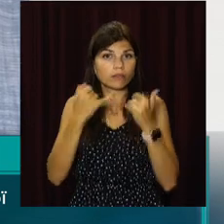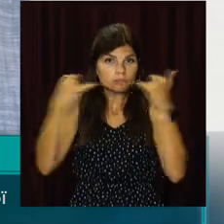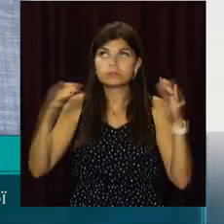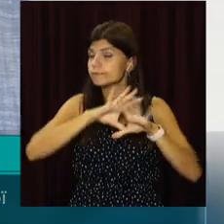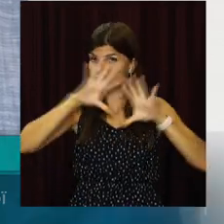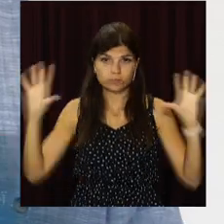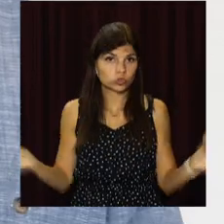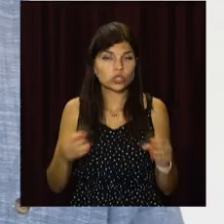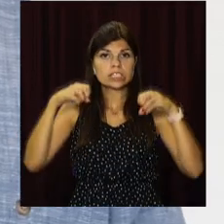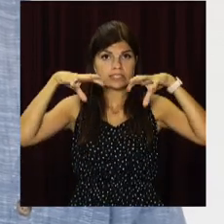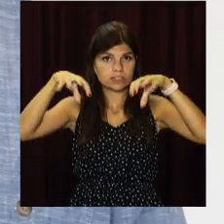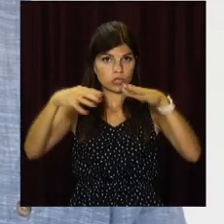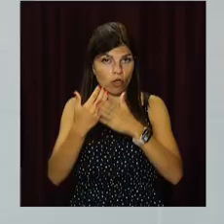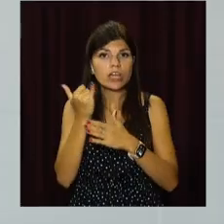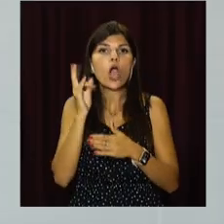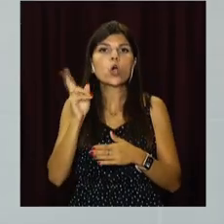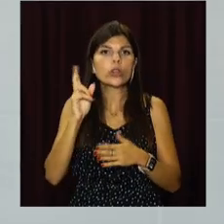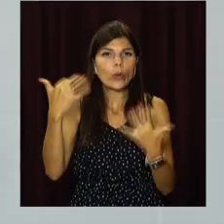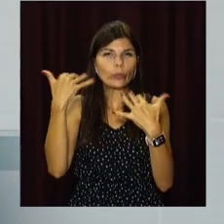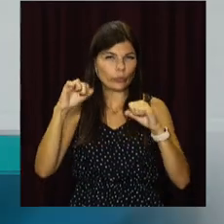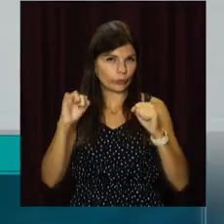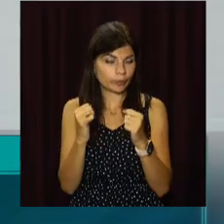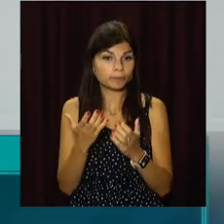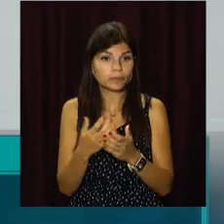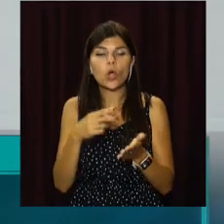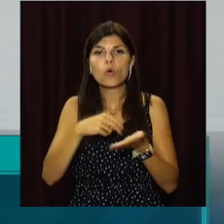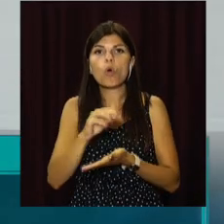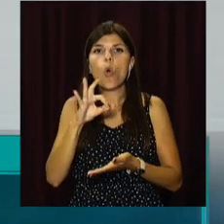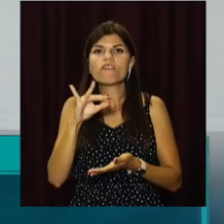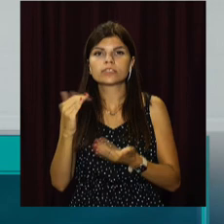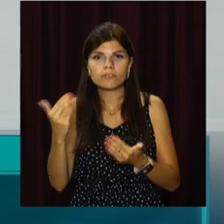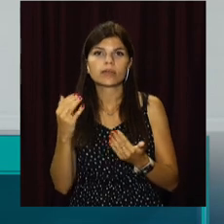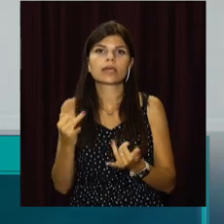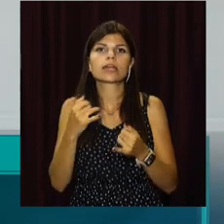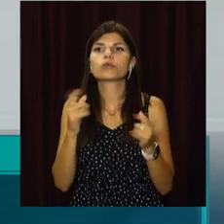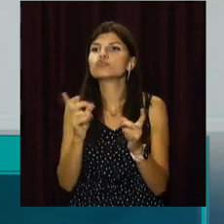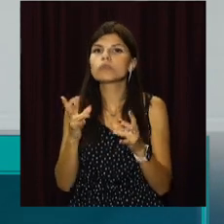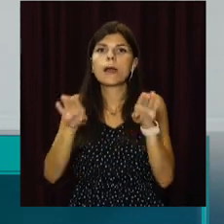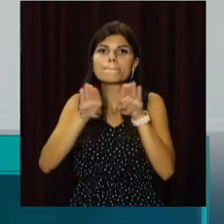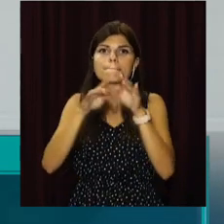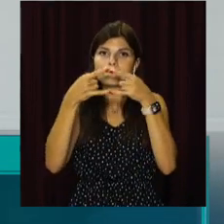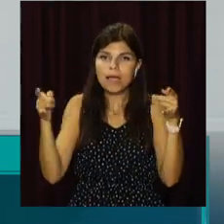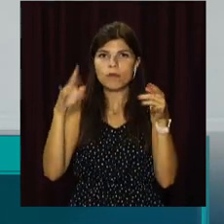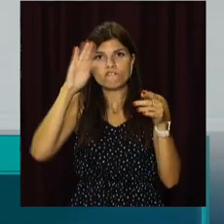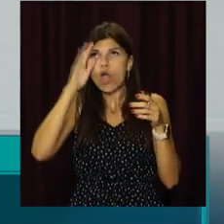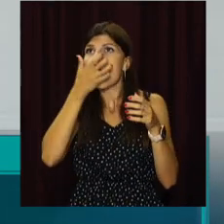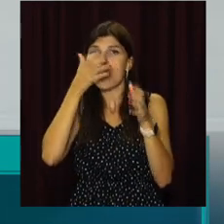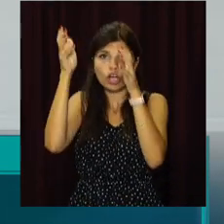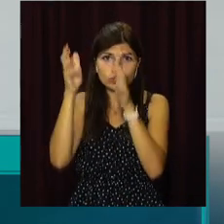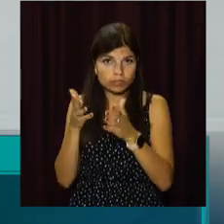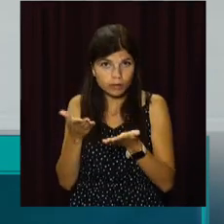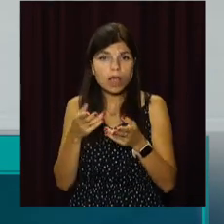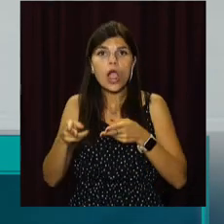встановлено нові освітлення та кондиціонер. Закуплено офісні та медичні меблі, апаратуру,